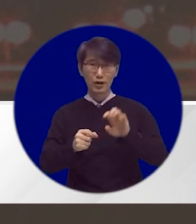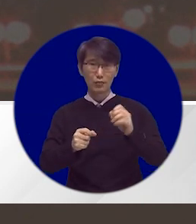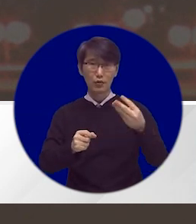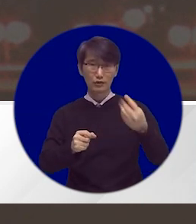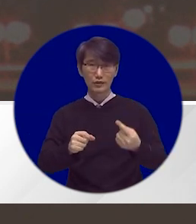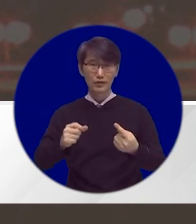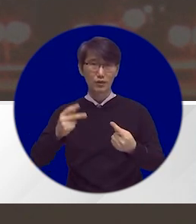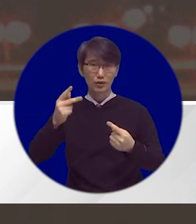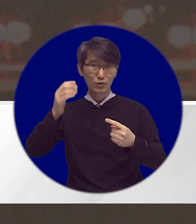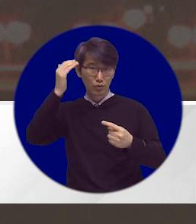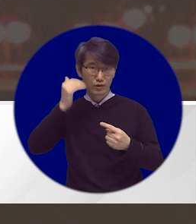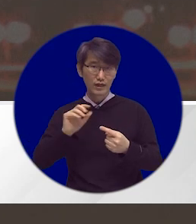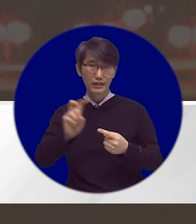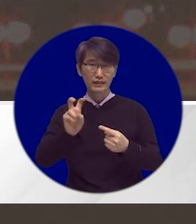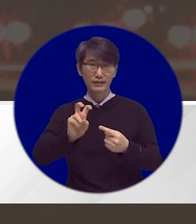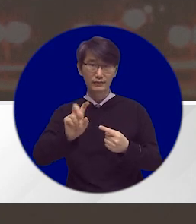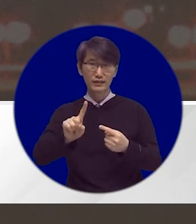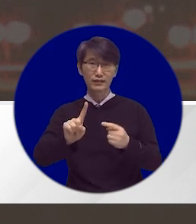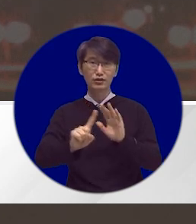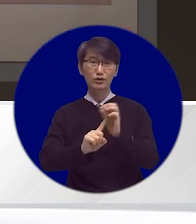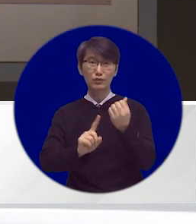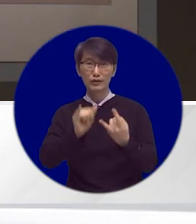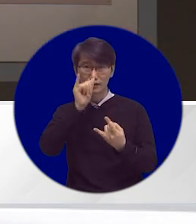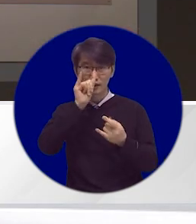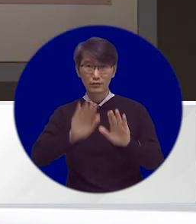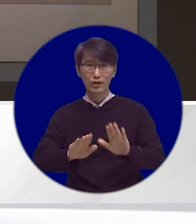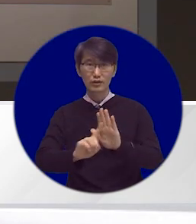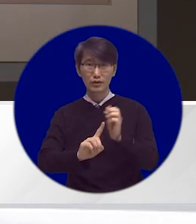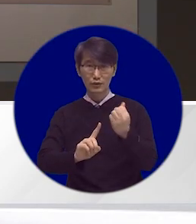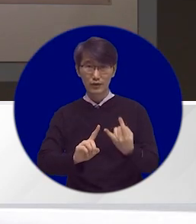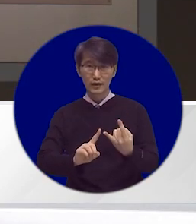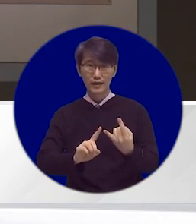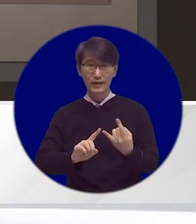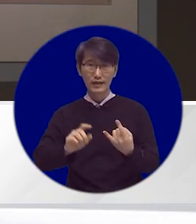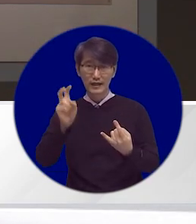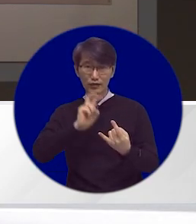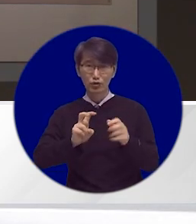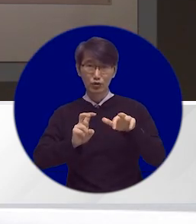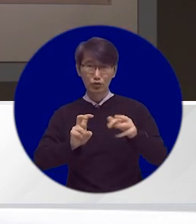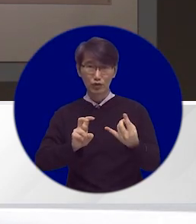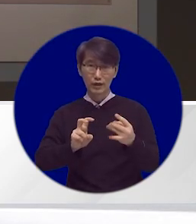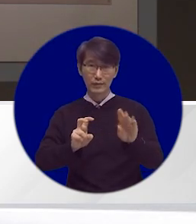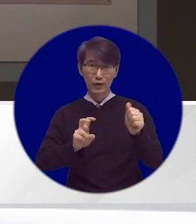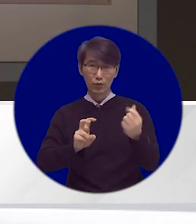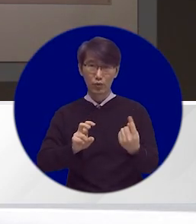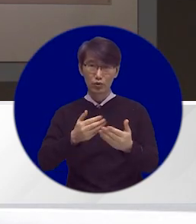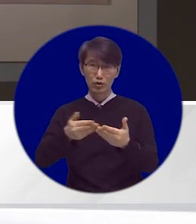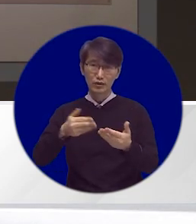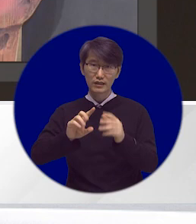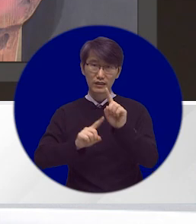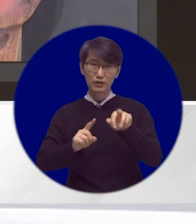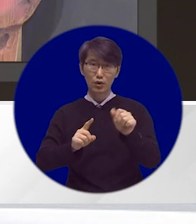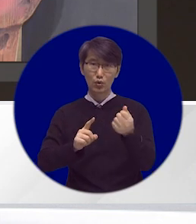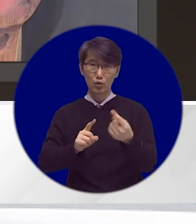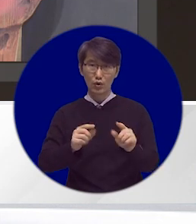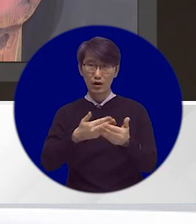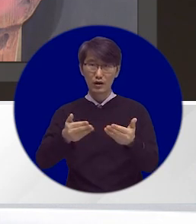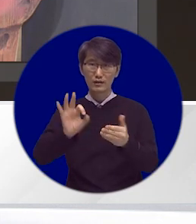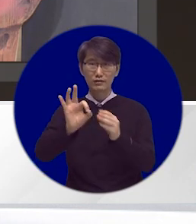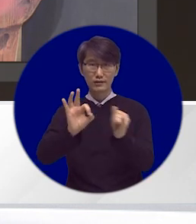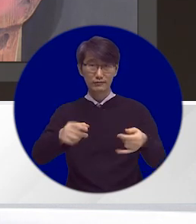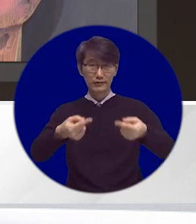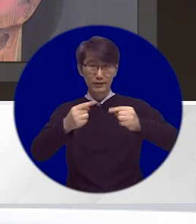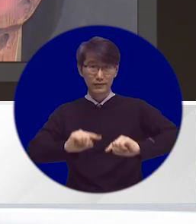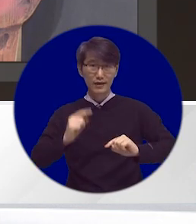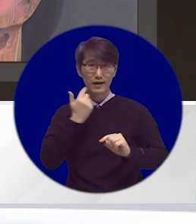보트코리아 2022 전시회를 개최합니다. 이번 전시회는 가수 최백호, 서예가 이정화 등 아티스트 10여 명이